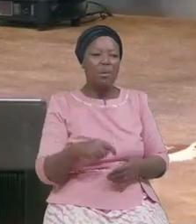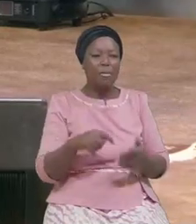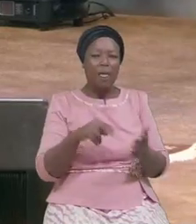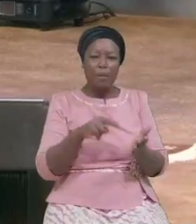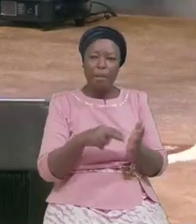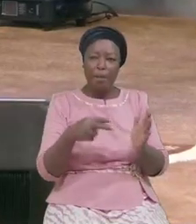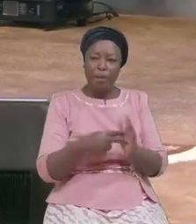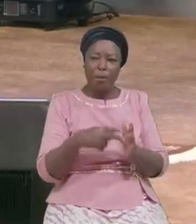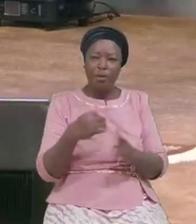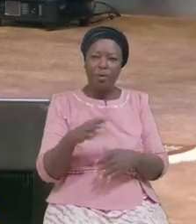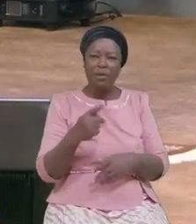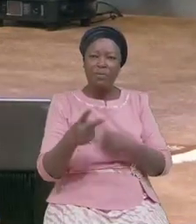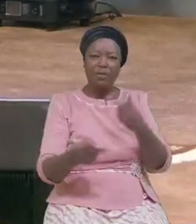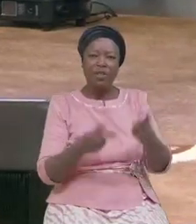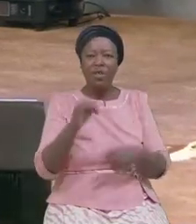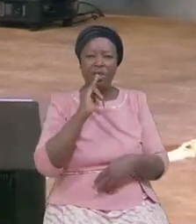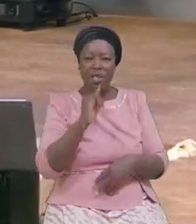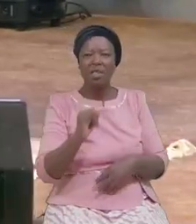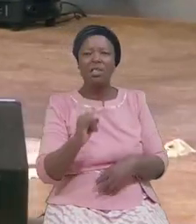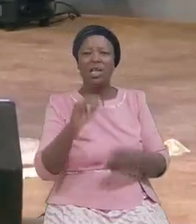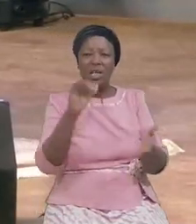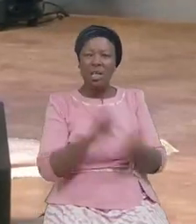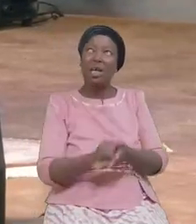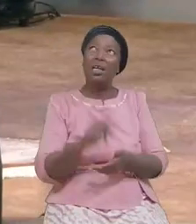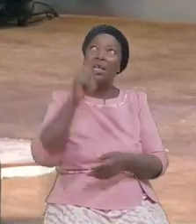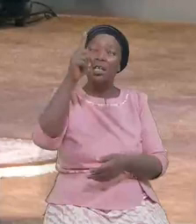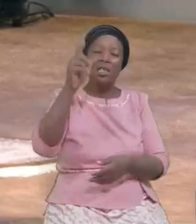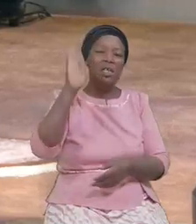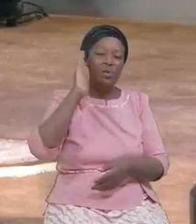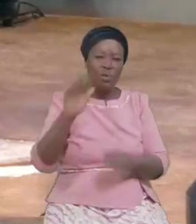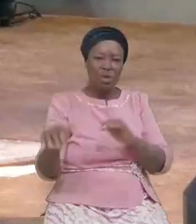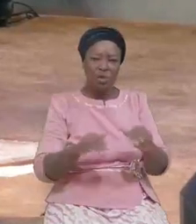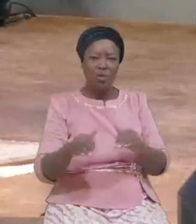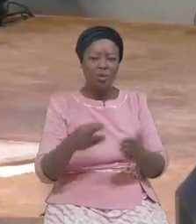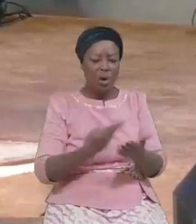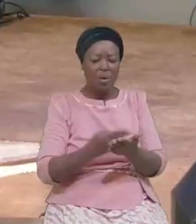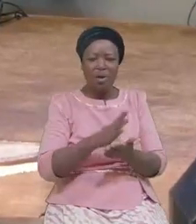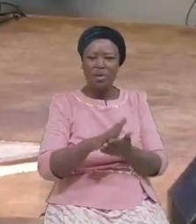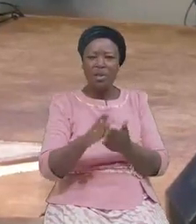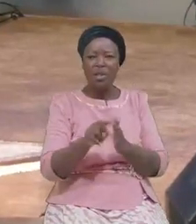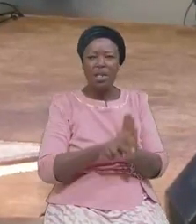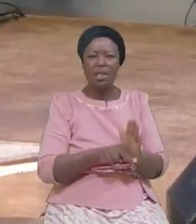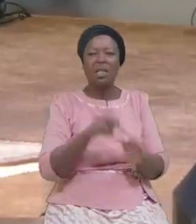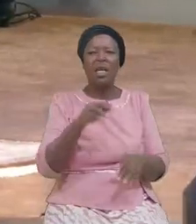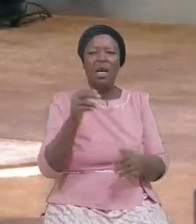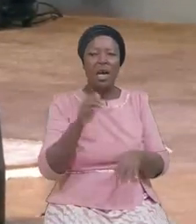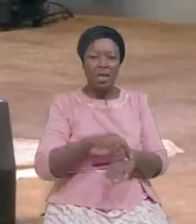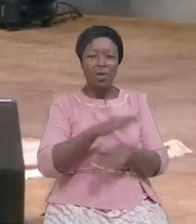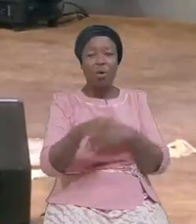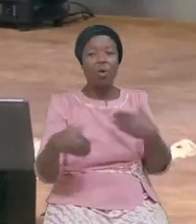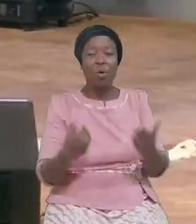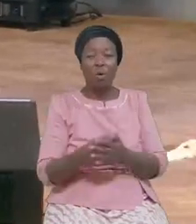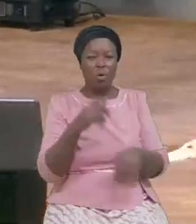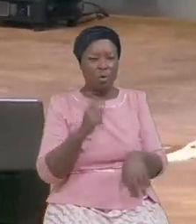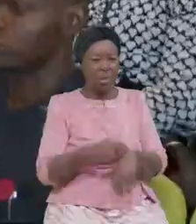sa visitation, c'est pour qu'il puisse nous permettre de faire, d'accorder la justice, de faire la justice, de pratiquer la justice à tout